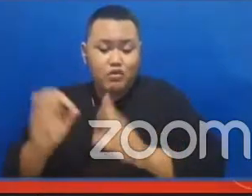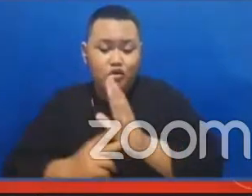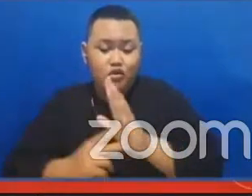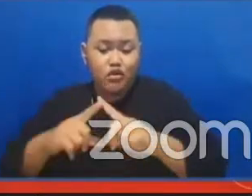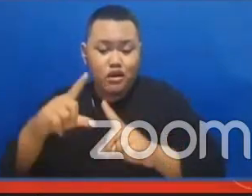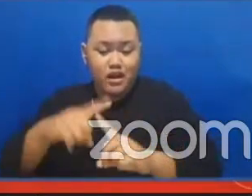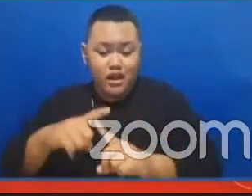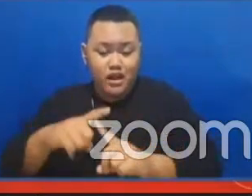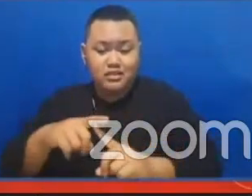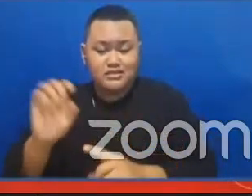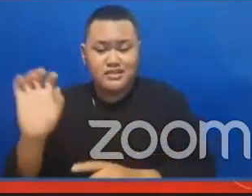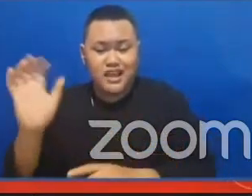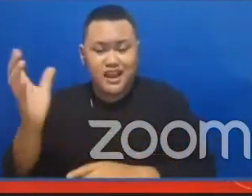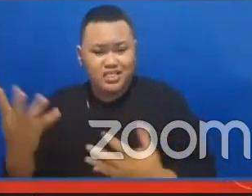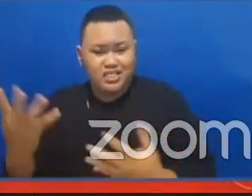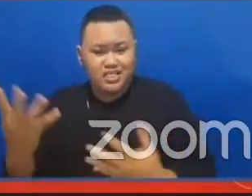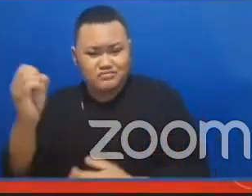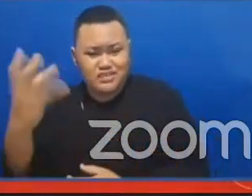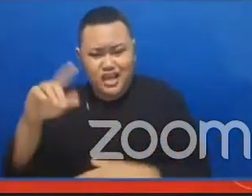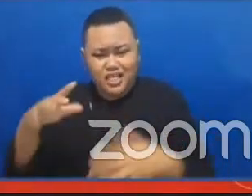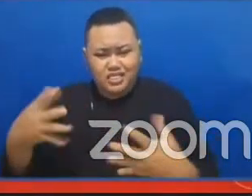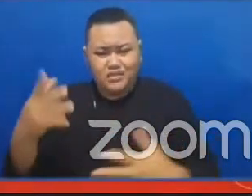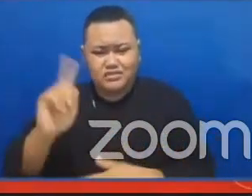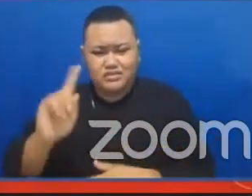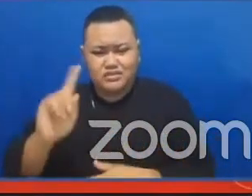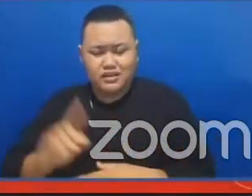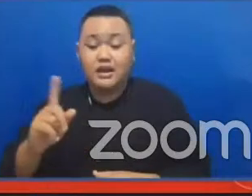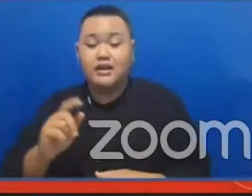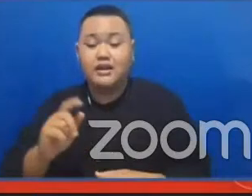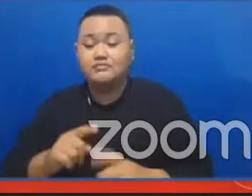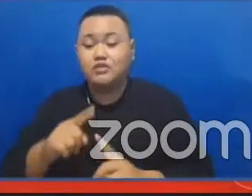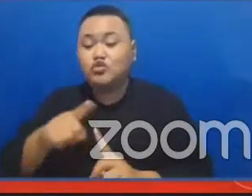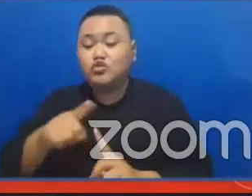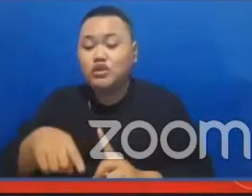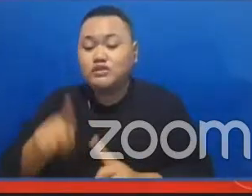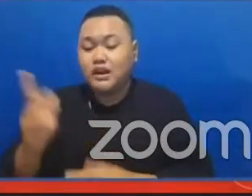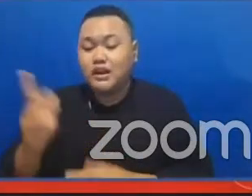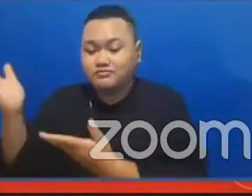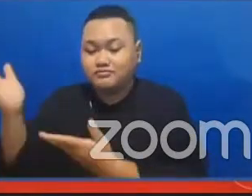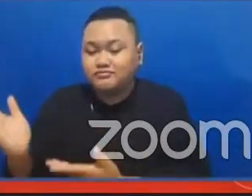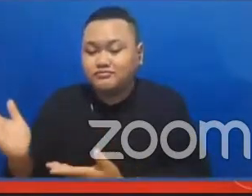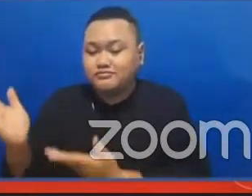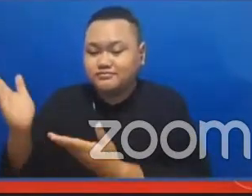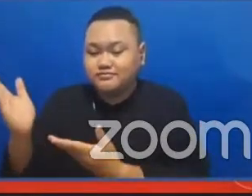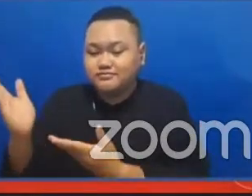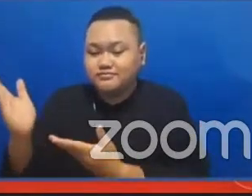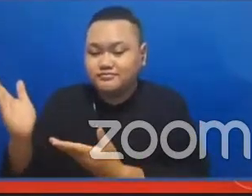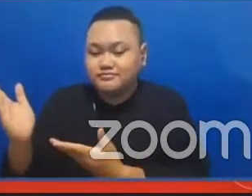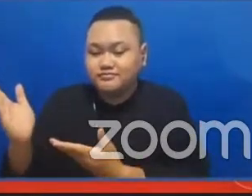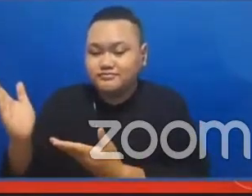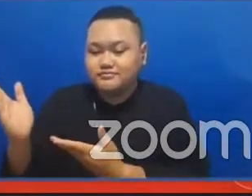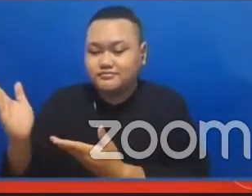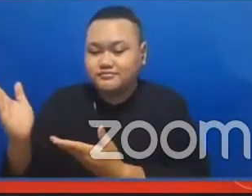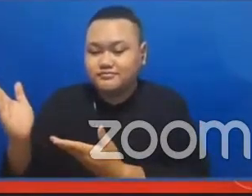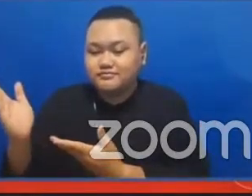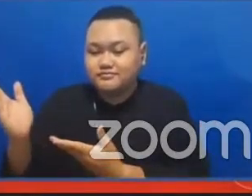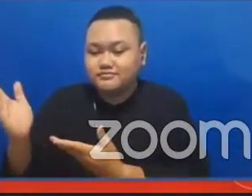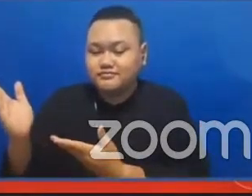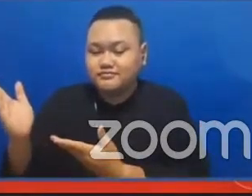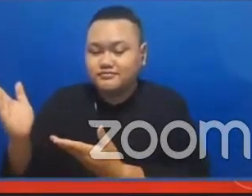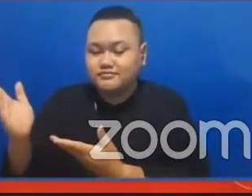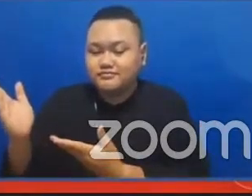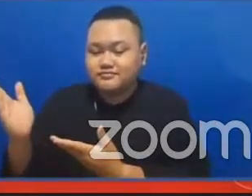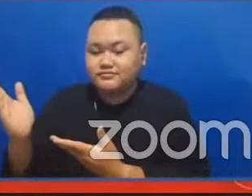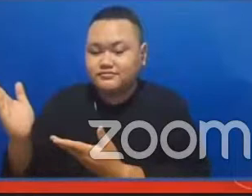tidak. Nah, di sini juga ada soalnya Bapak Ibu, latihan soal klik. Nah, senyawa manakah yang akan